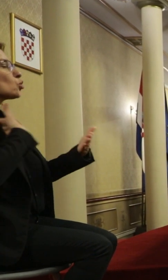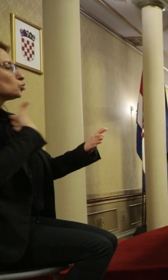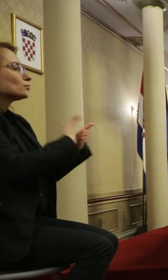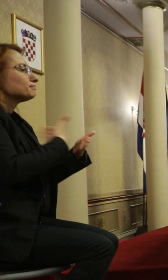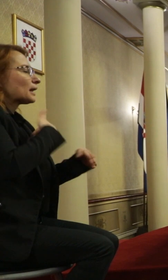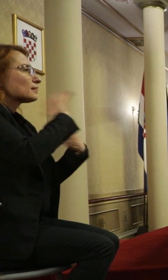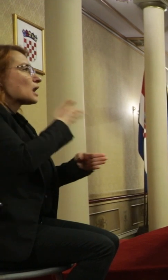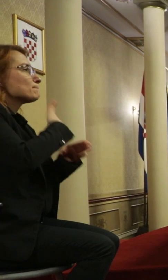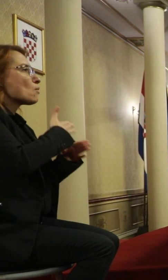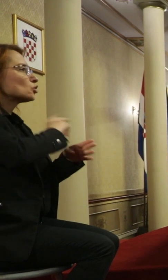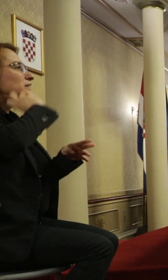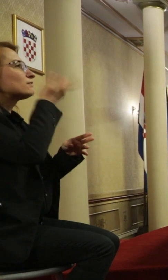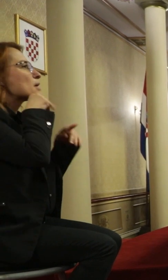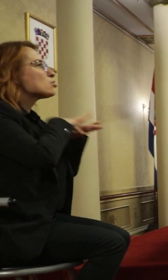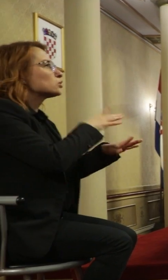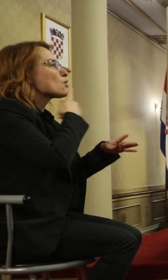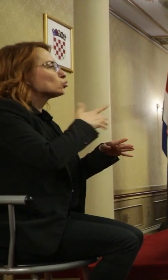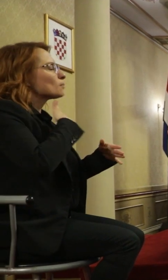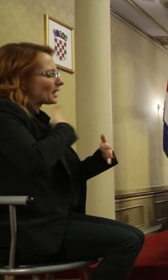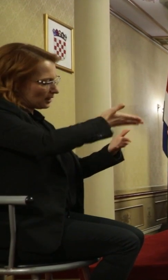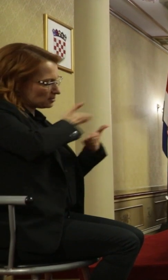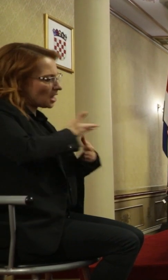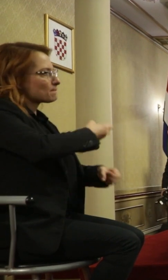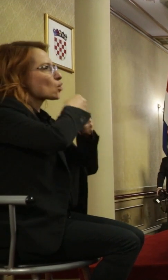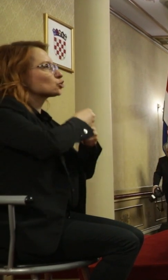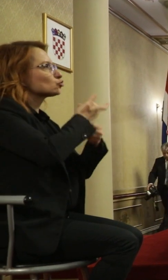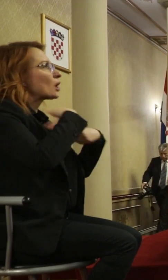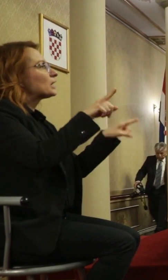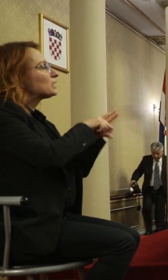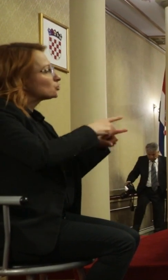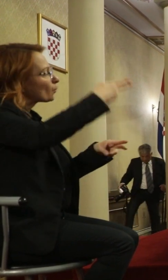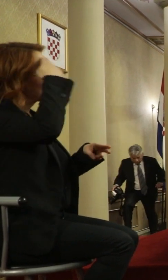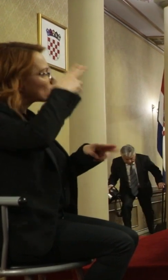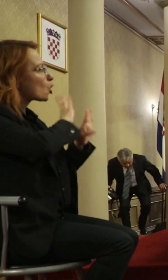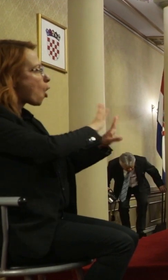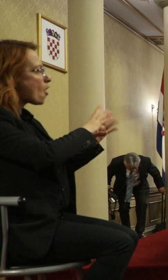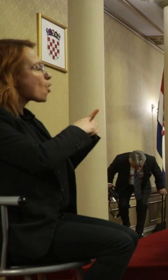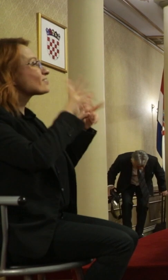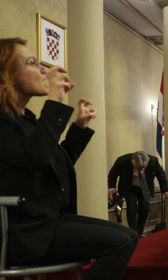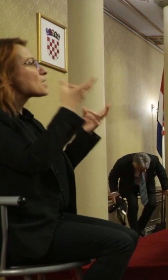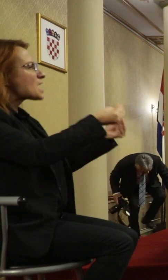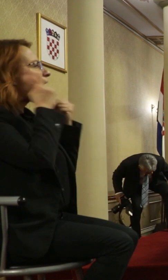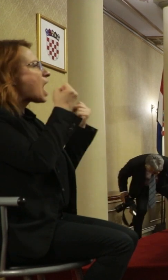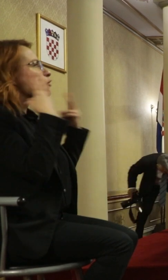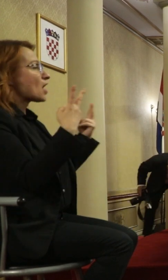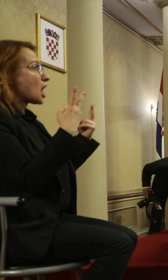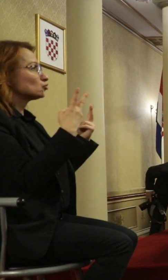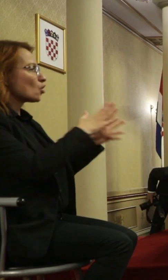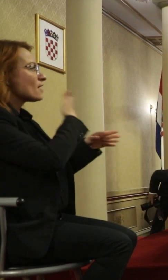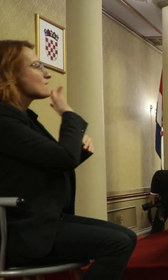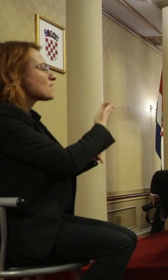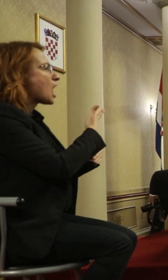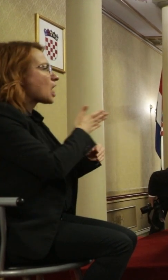mene, svim građanima koji su me podržali i prepoznali ovu temu kao izrazito važnu. Hvala mojoj